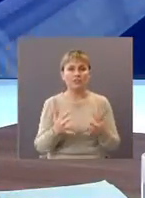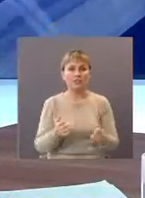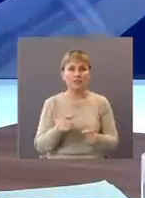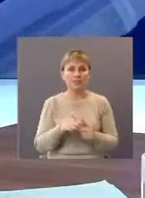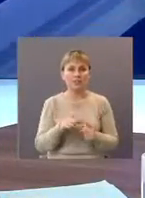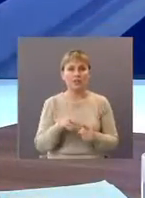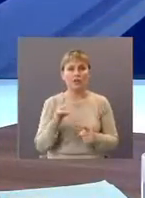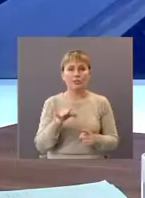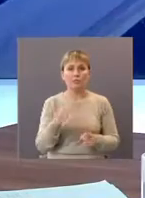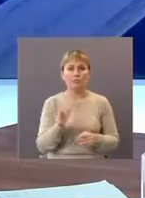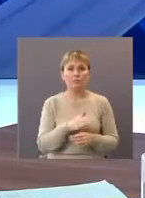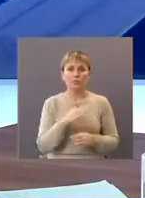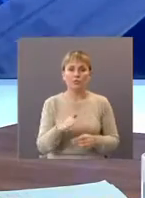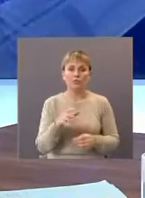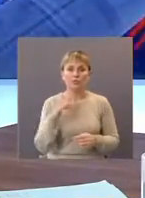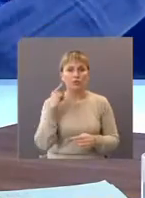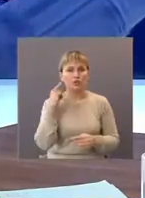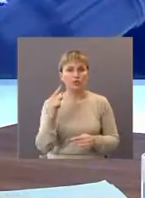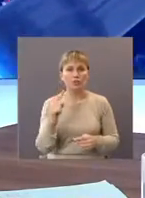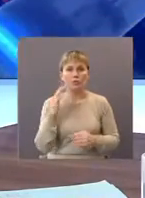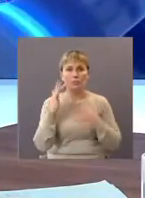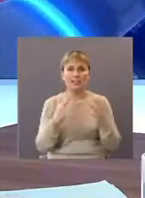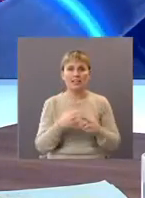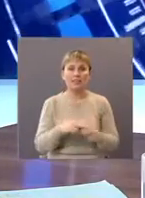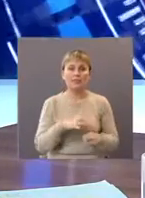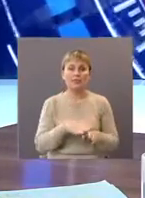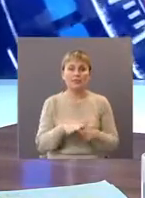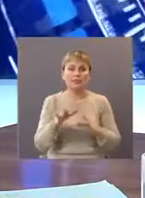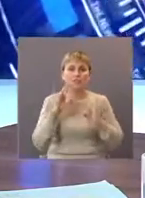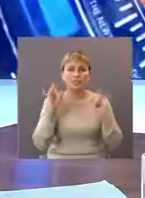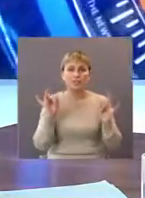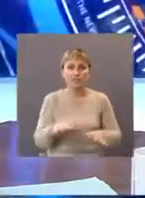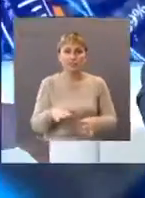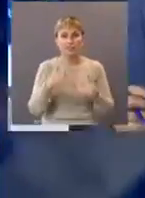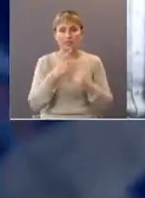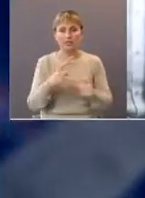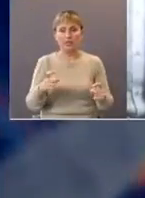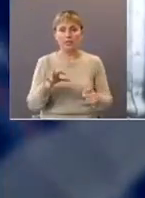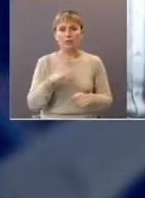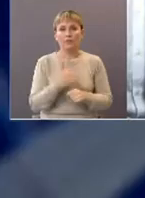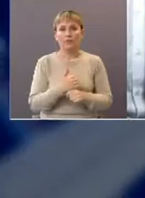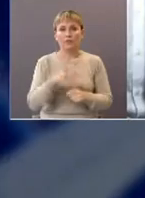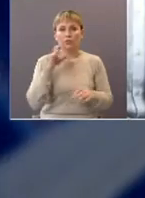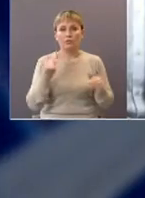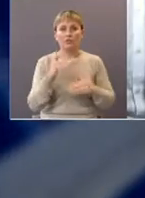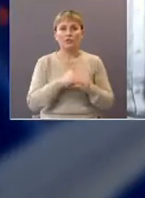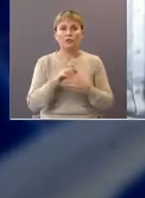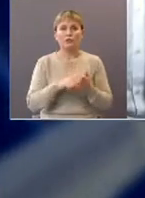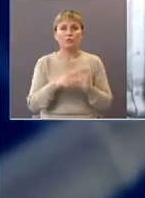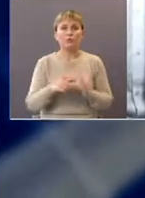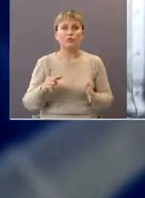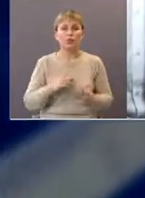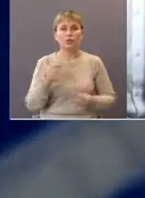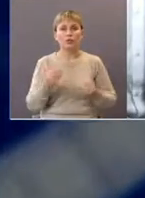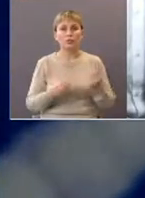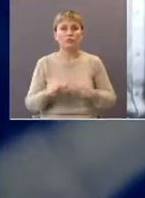слова, но и между строк слышать мысли. Это было совершенно неожиданное заявление. От главы государства в вечерней студии ждали